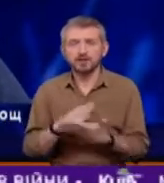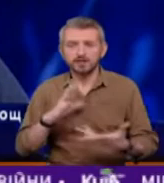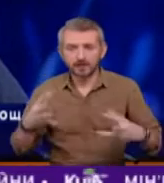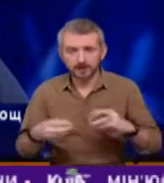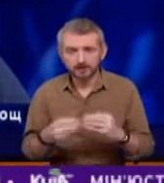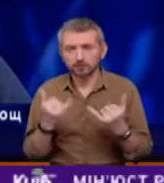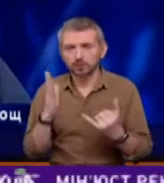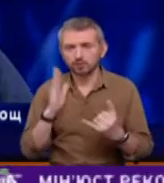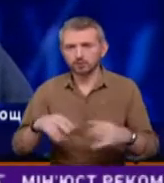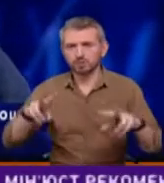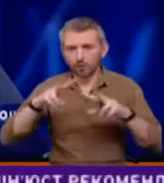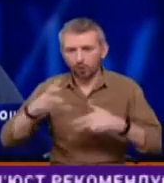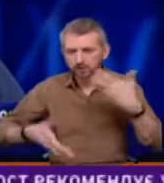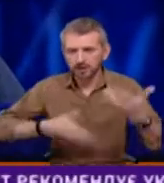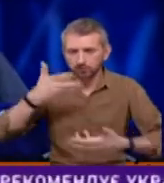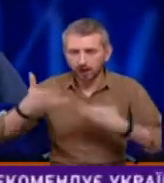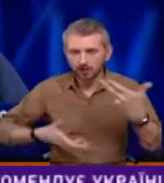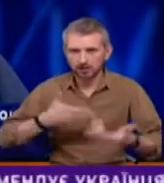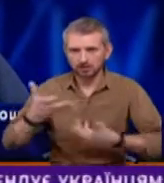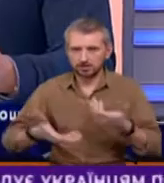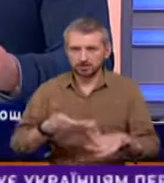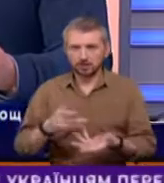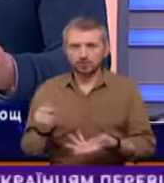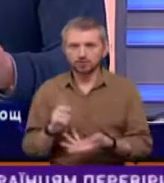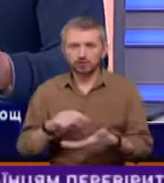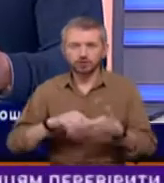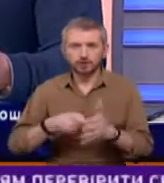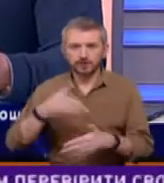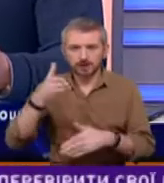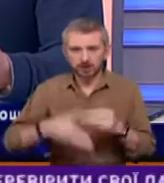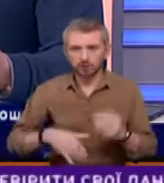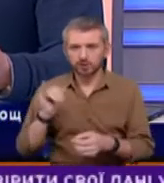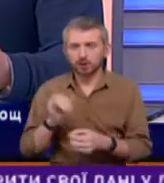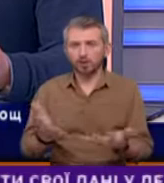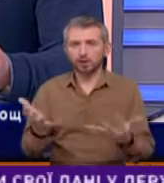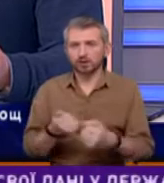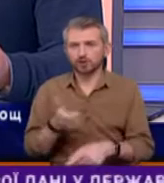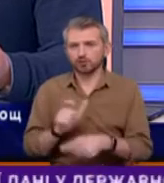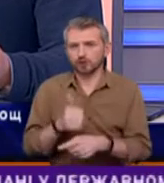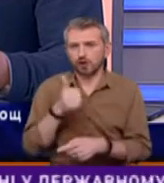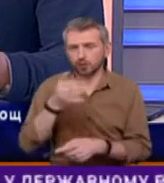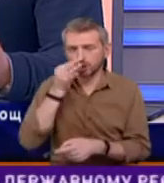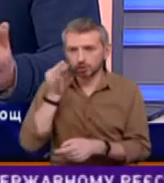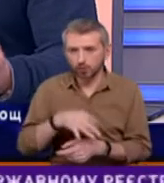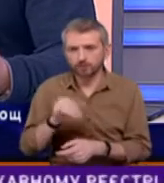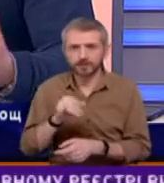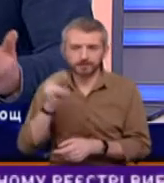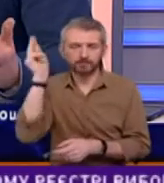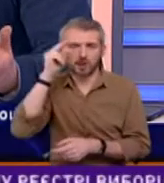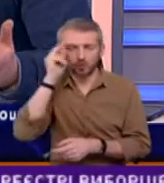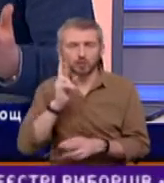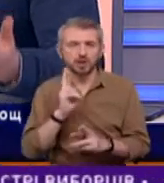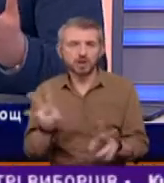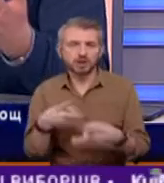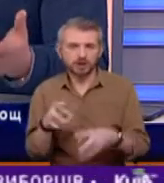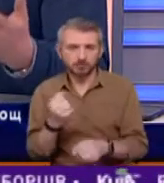сьогодні будемо розгрібати оці конюшні для того, щоб якось поставити крапку і отримати дуже хороший досвід і науку, як не треба